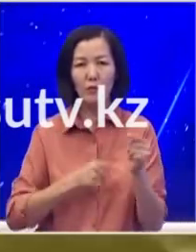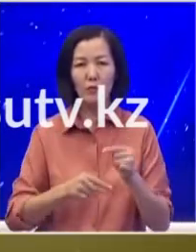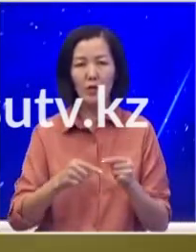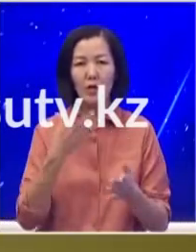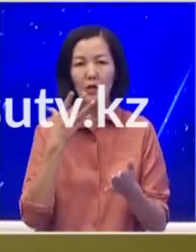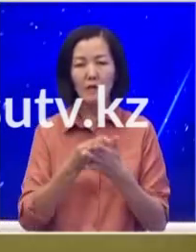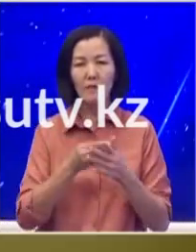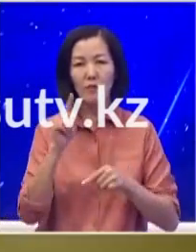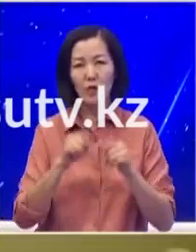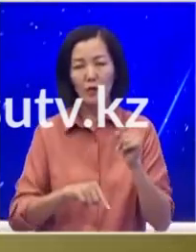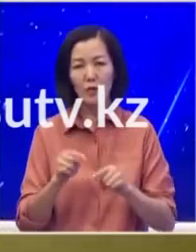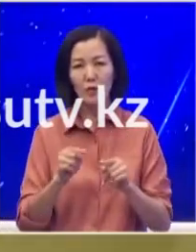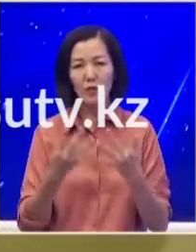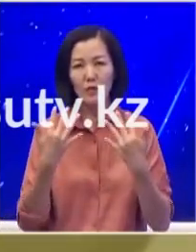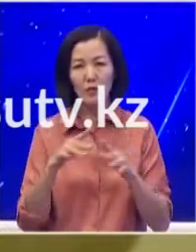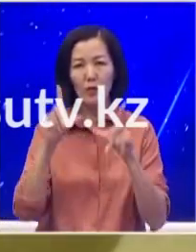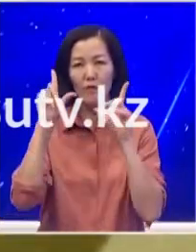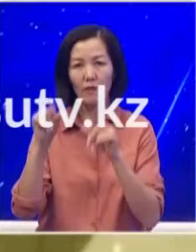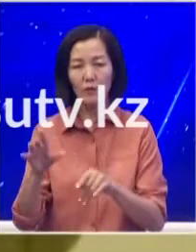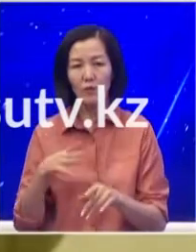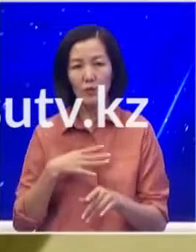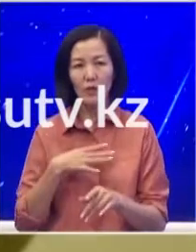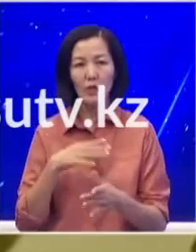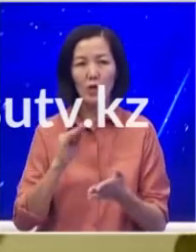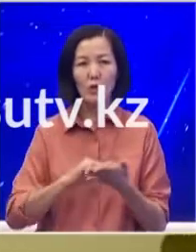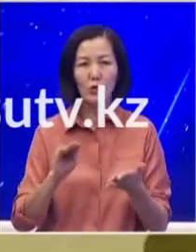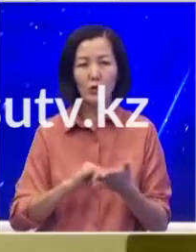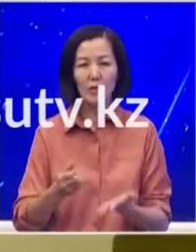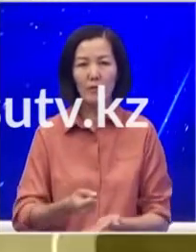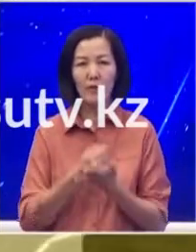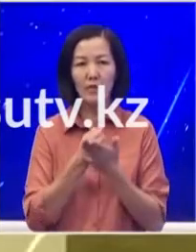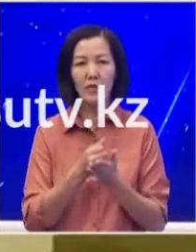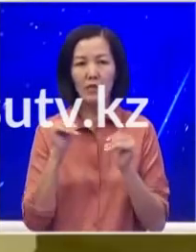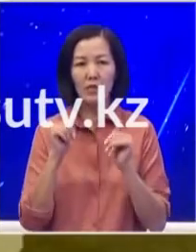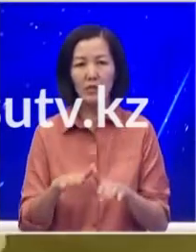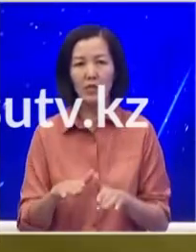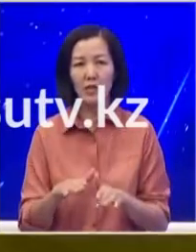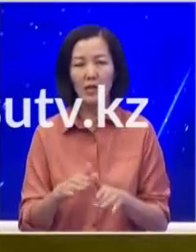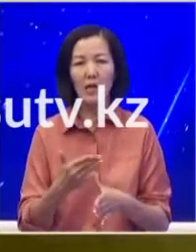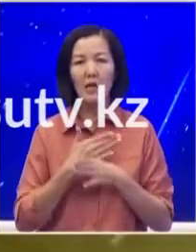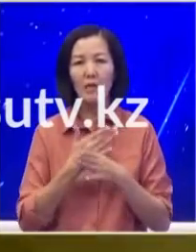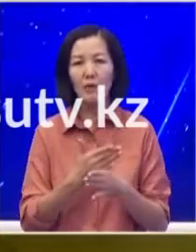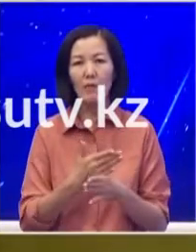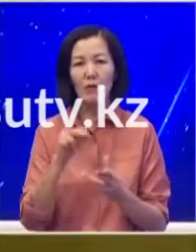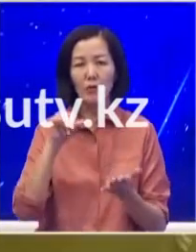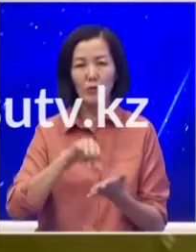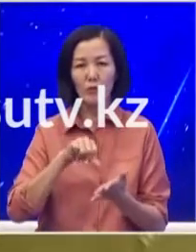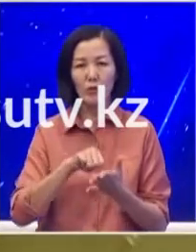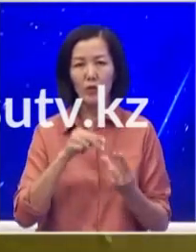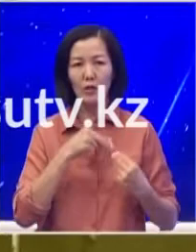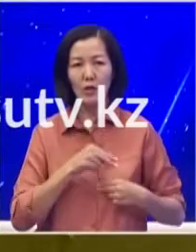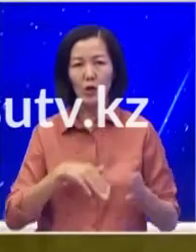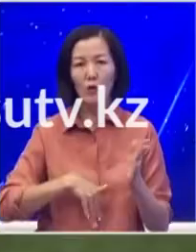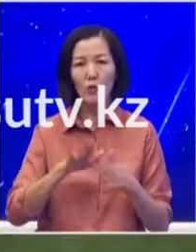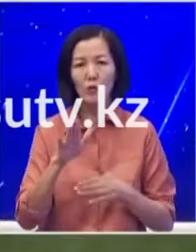село. Руководство начинающего, но крайне талантливого журналиста поддержала ее решение и даже помогла устроиться в одну из лучших газет